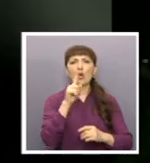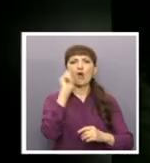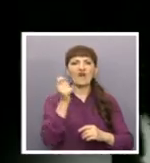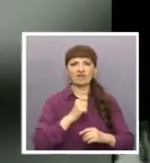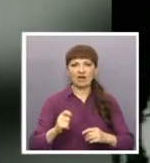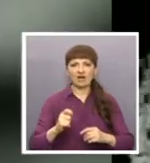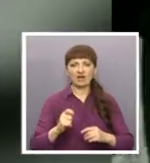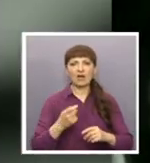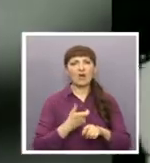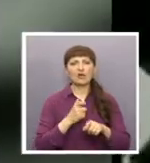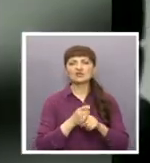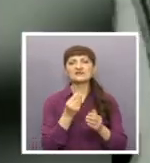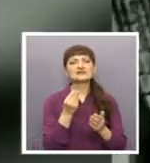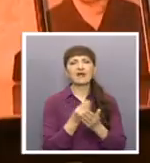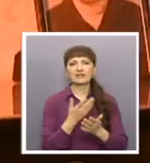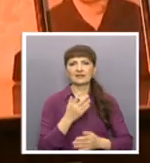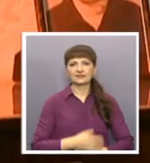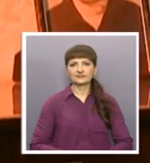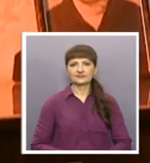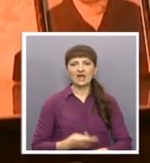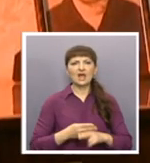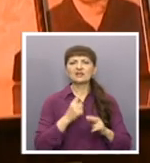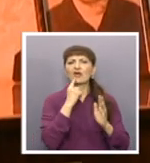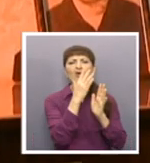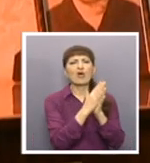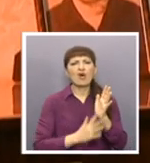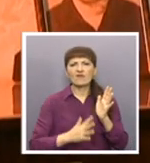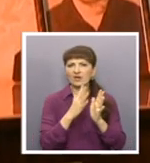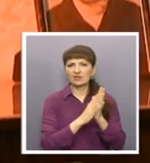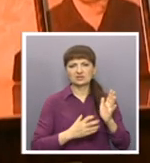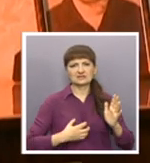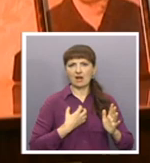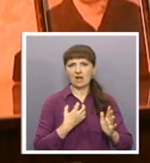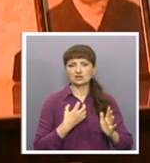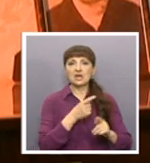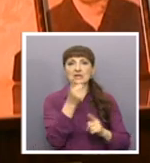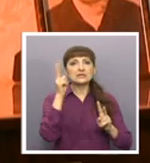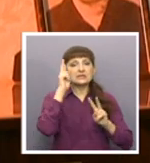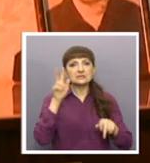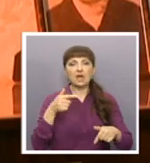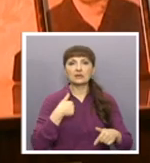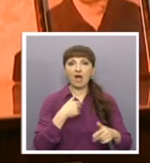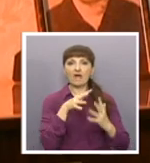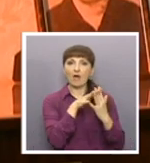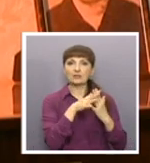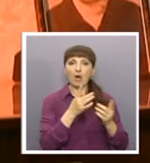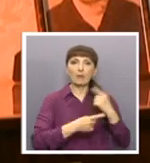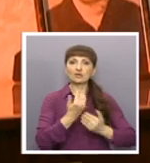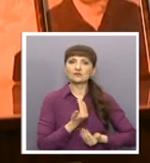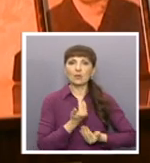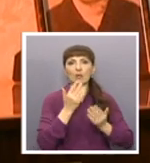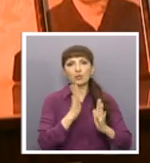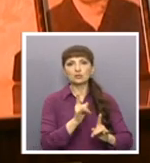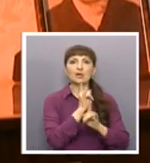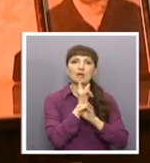И это, пожалуй, очень ценный момент. Это кровопролитие. И ты не знаешь, ты с этого боя выйдешь